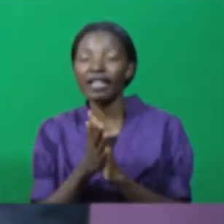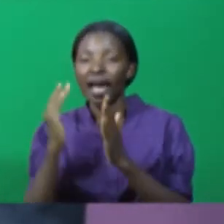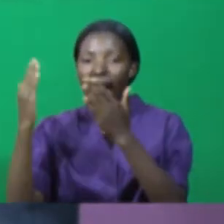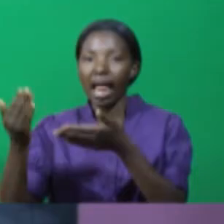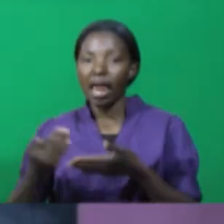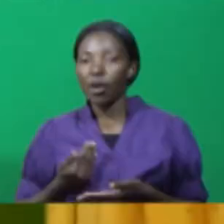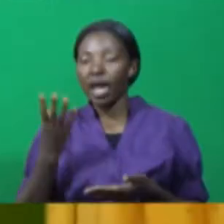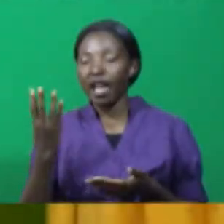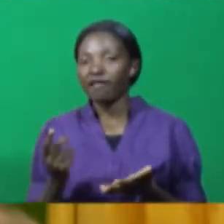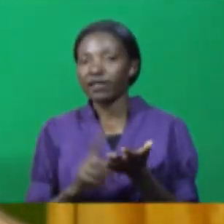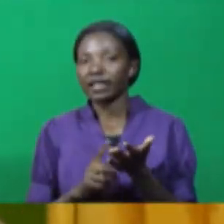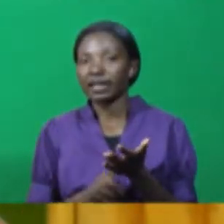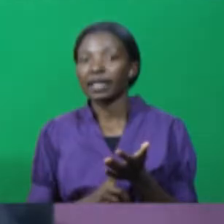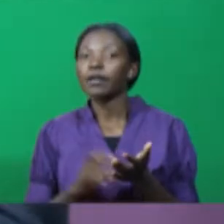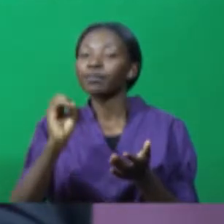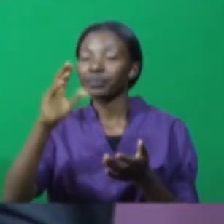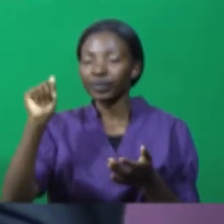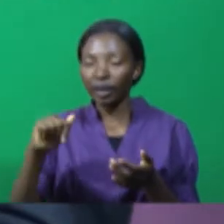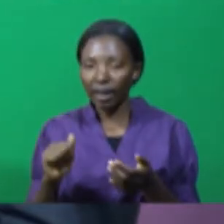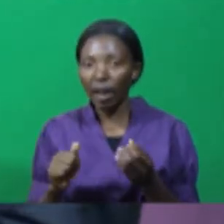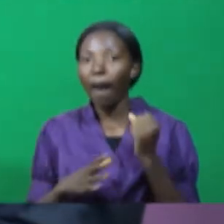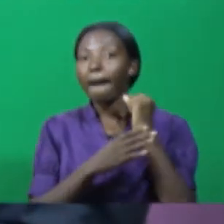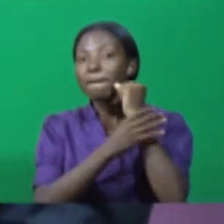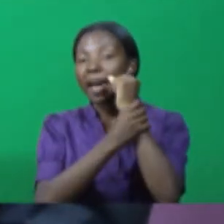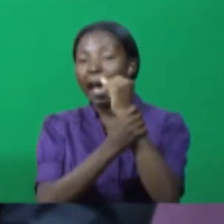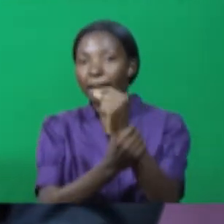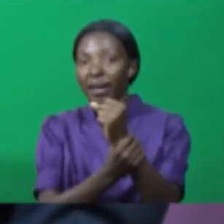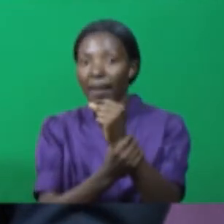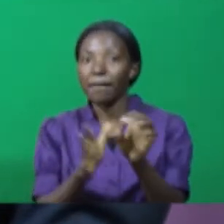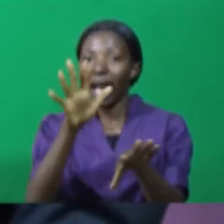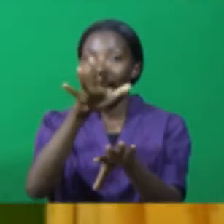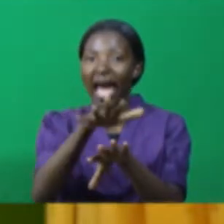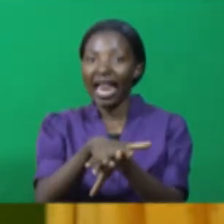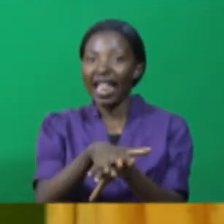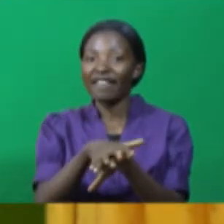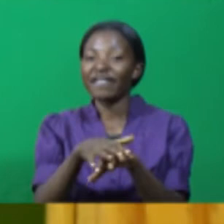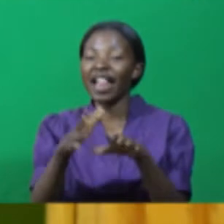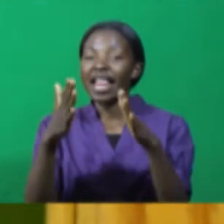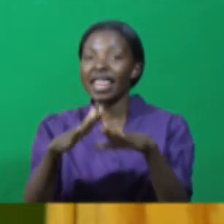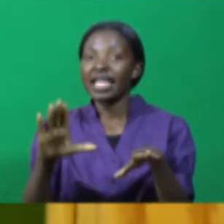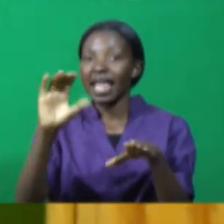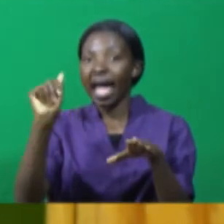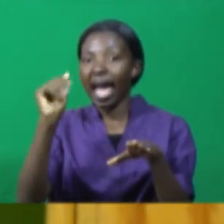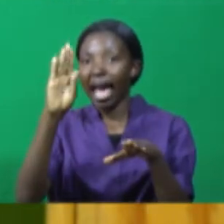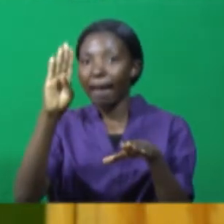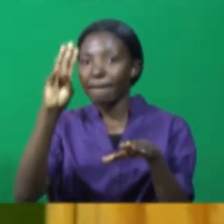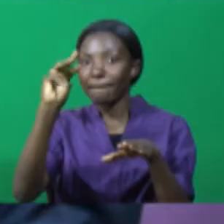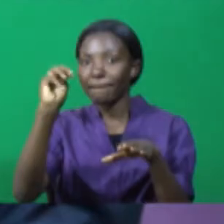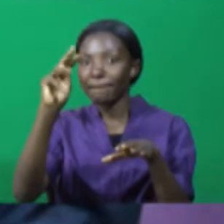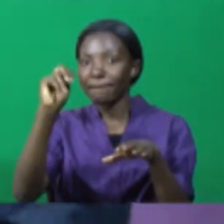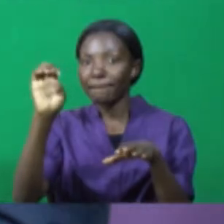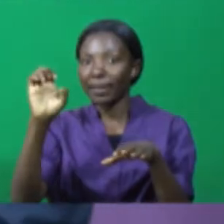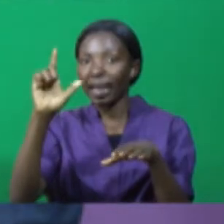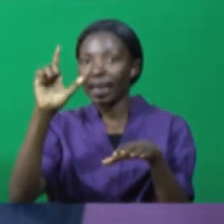kukutendera kumubata. Uri kuona zvaitika? Abraham. Abraham asvika kunyika yana Abimereki. Yes.